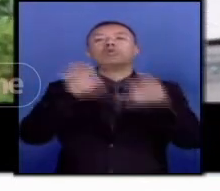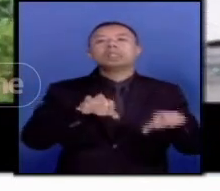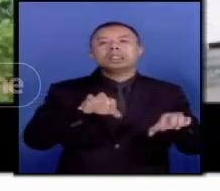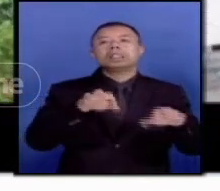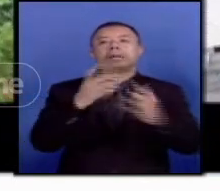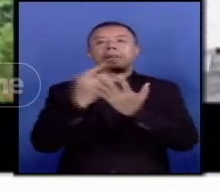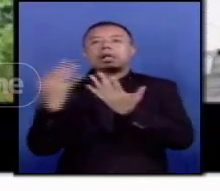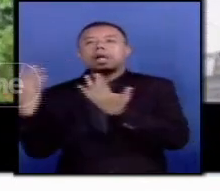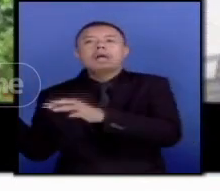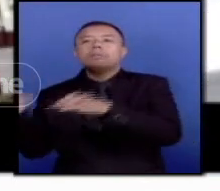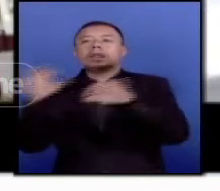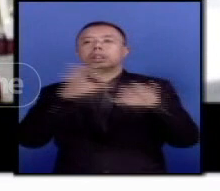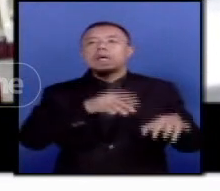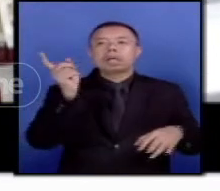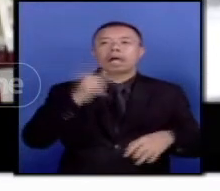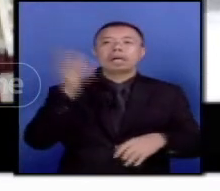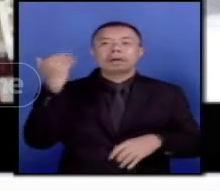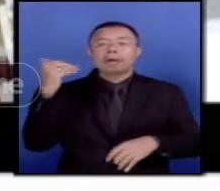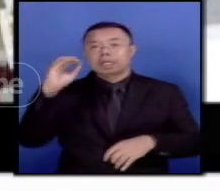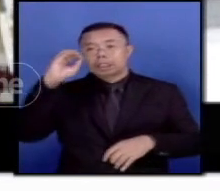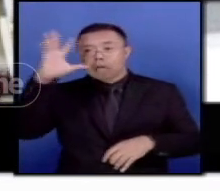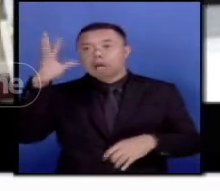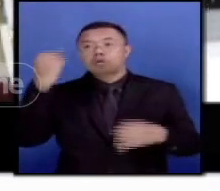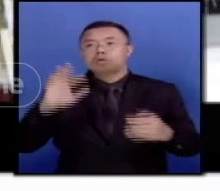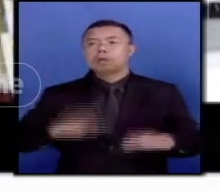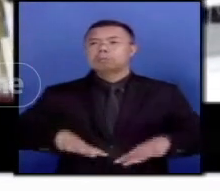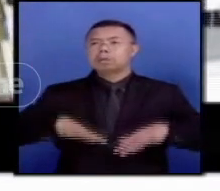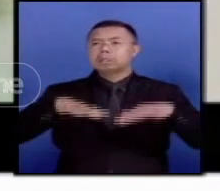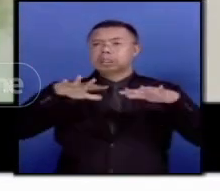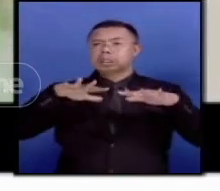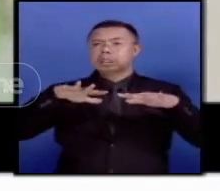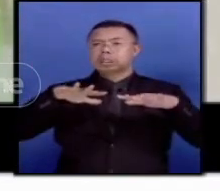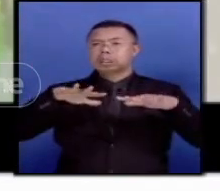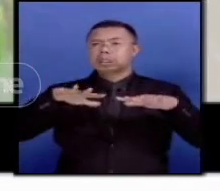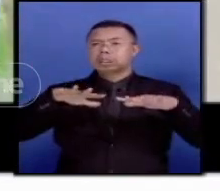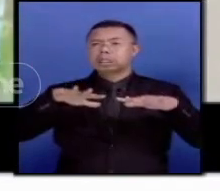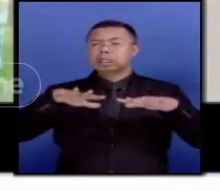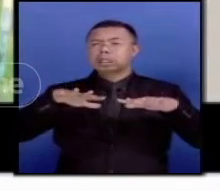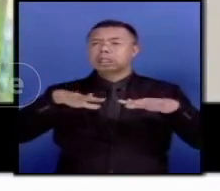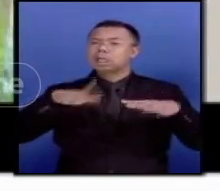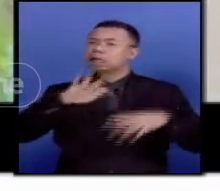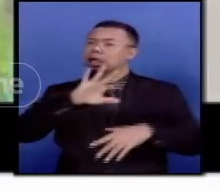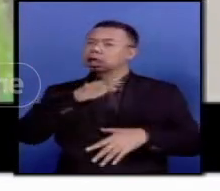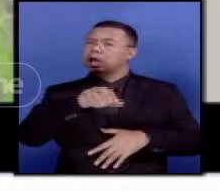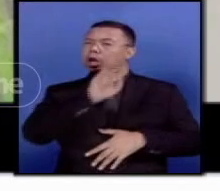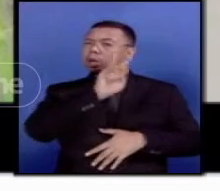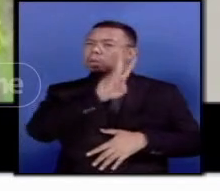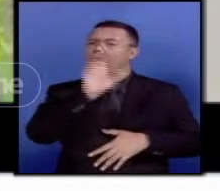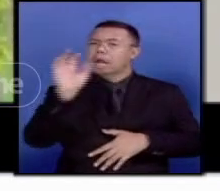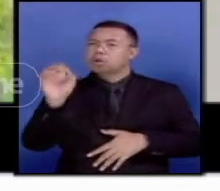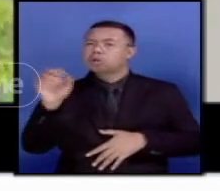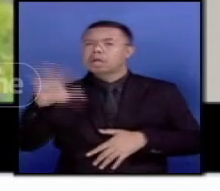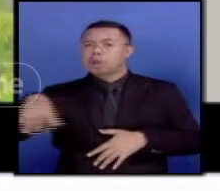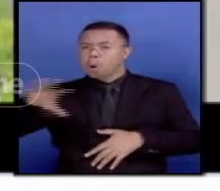sini yang kemarin terjadi banjir dimana mengakibatkan hampir kurang lebih 200 kata